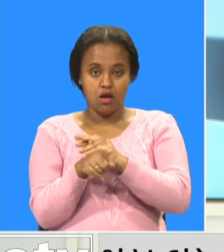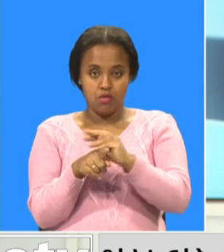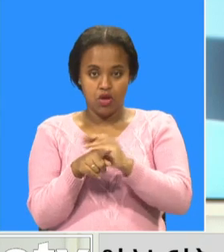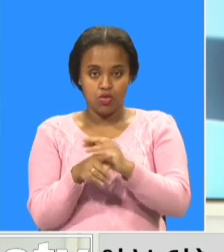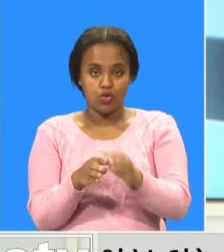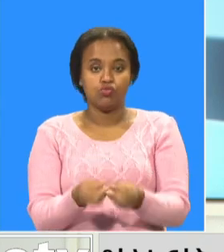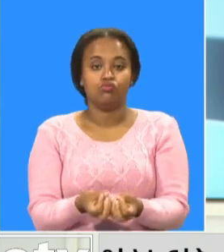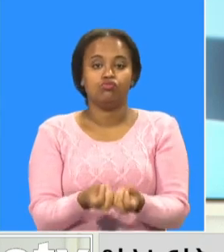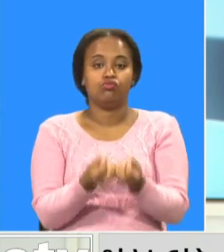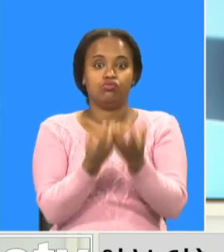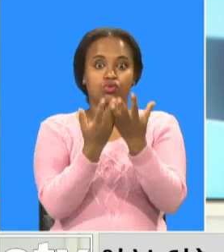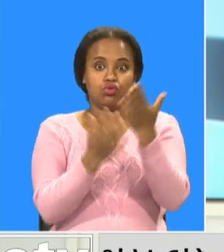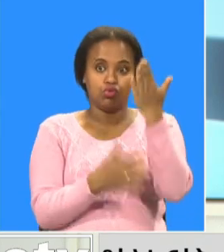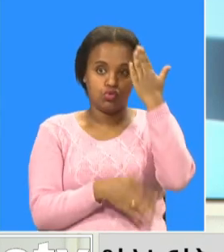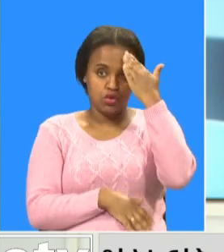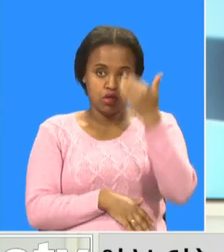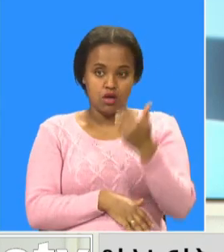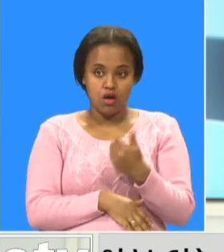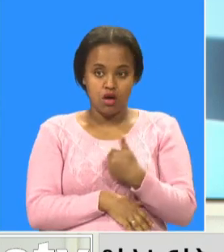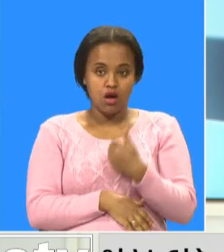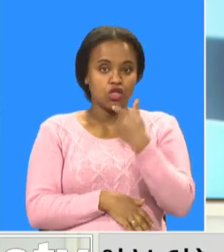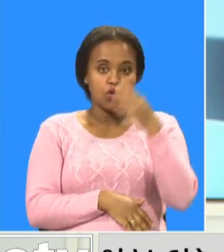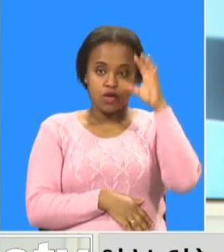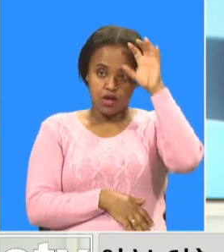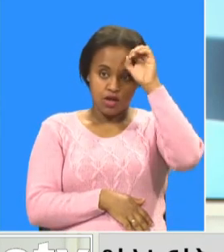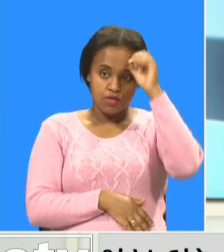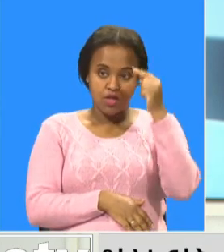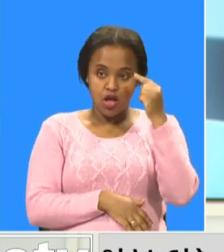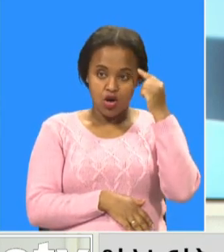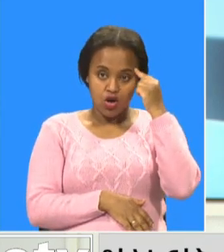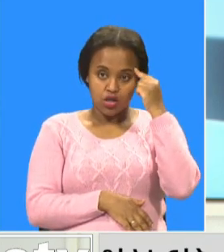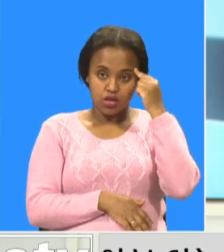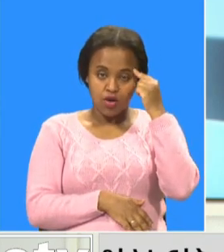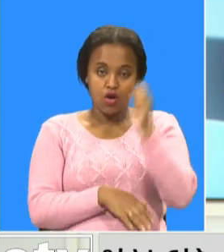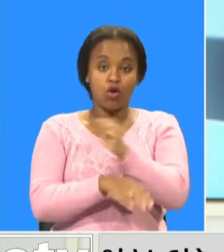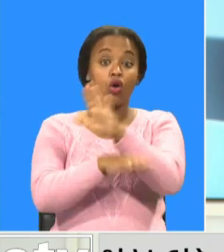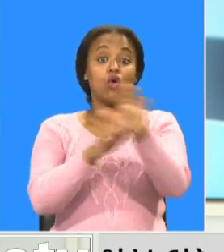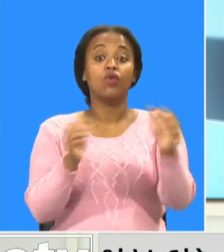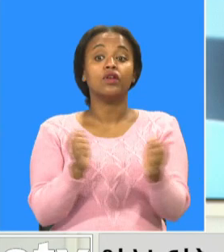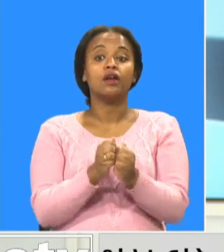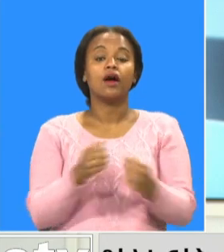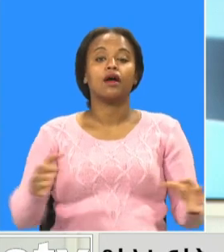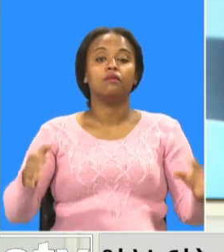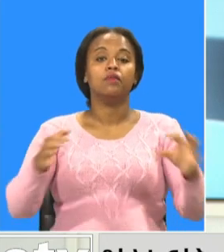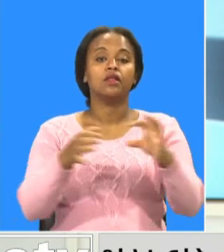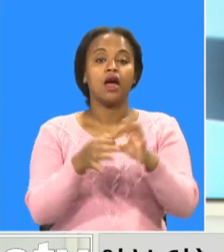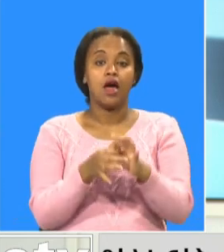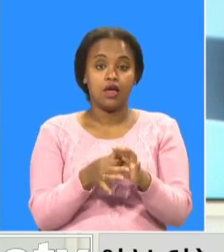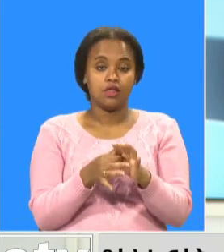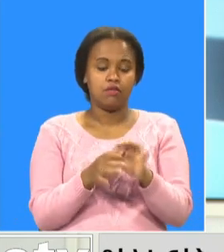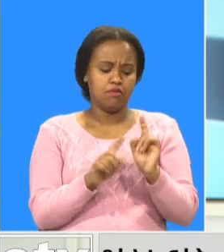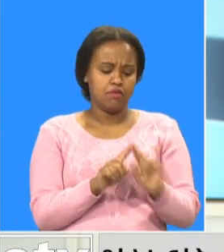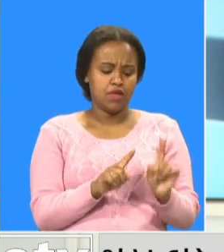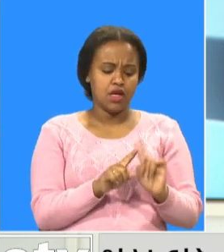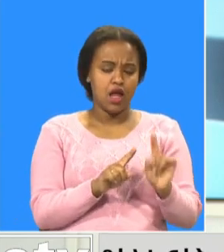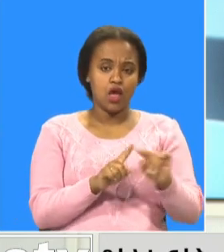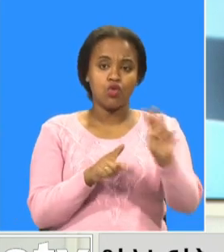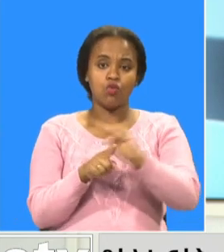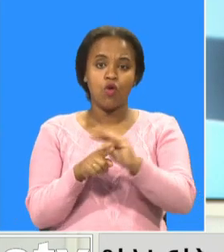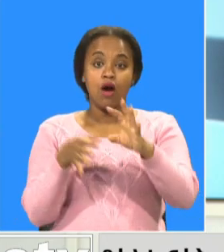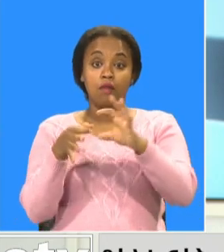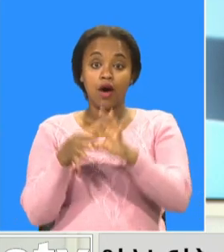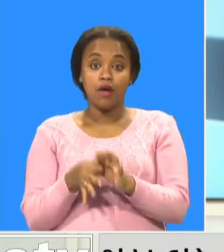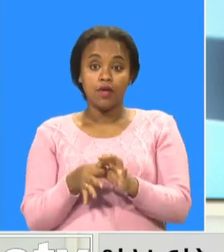ብዙዎቹ እውቀት አላቸው እየገምታለሁ አስባለሁ። አሁንም ከኮቪድ ጋር በተያያዘ በተለያየ በሙያ